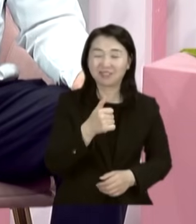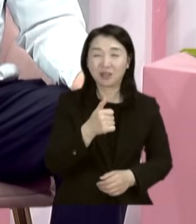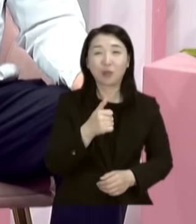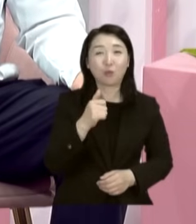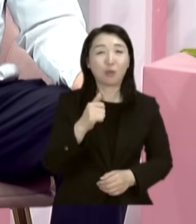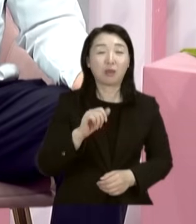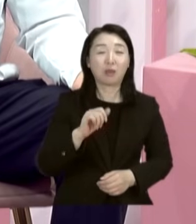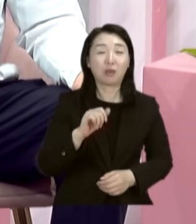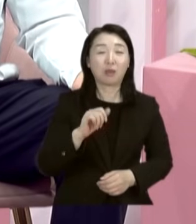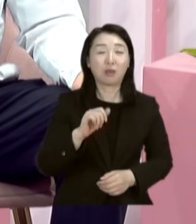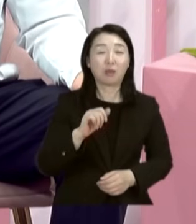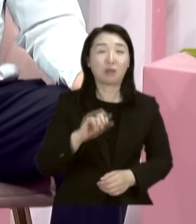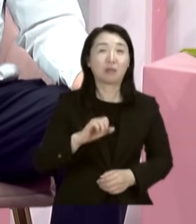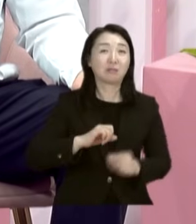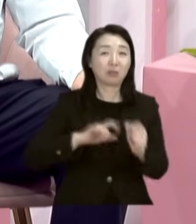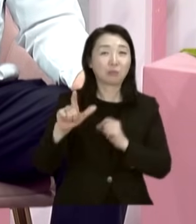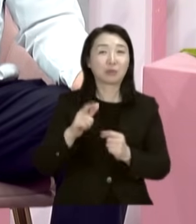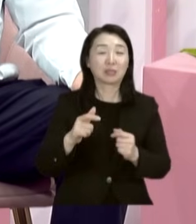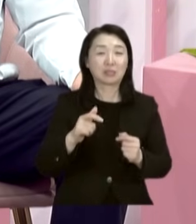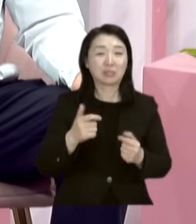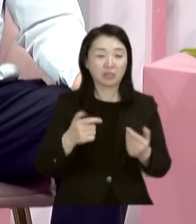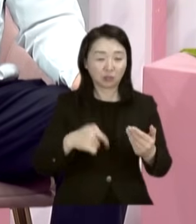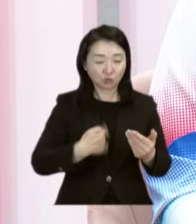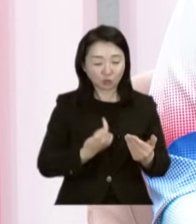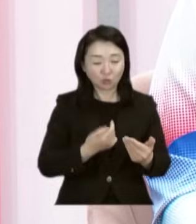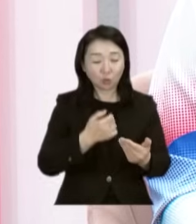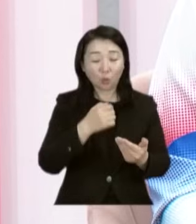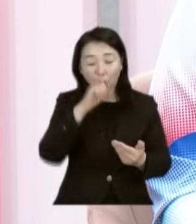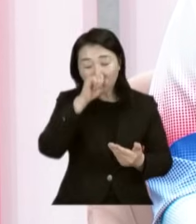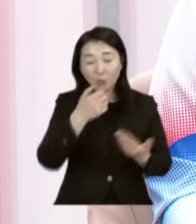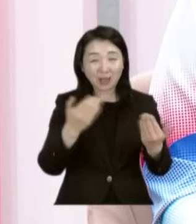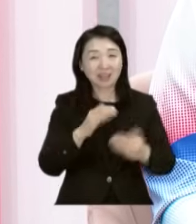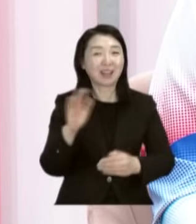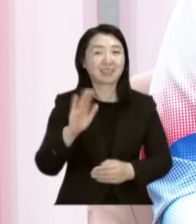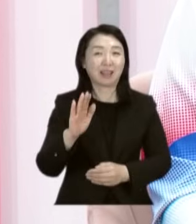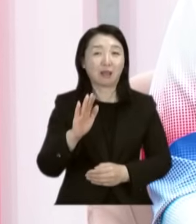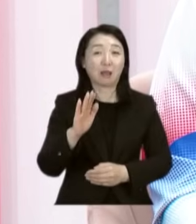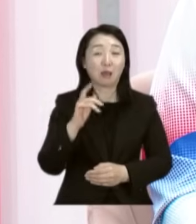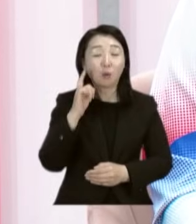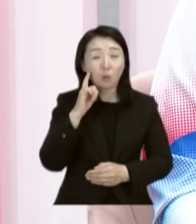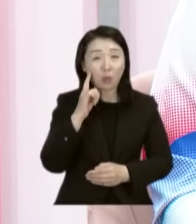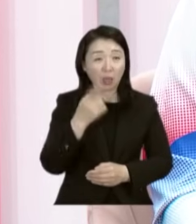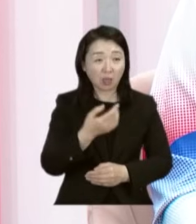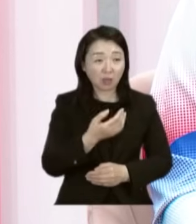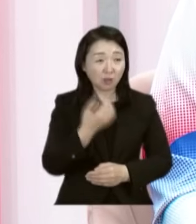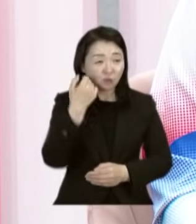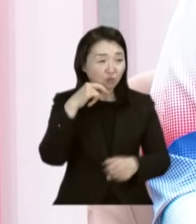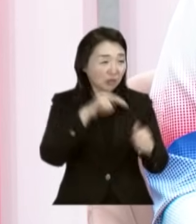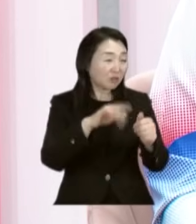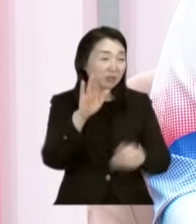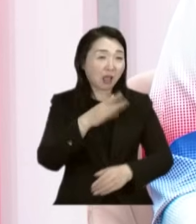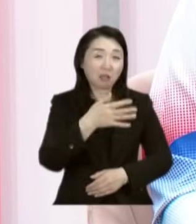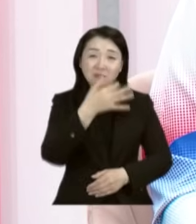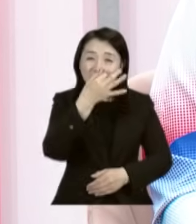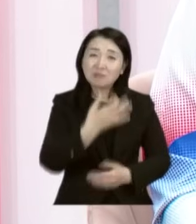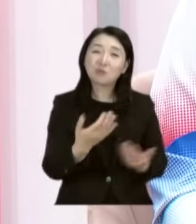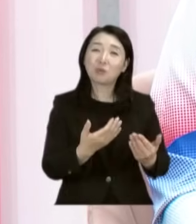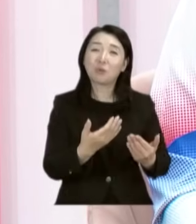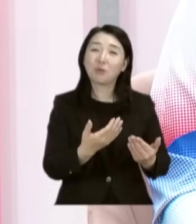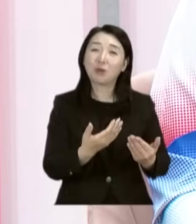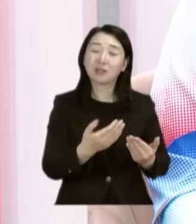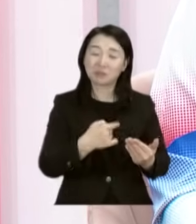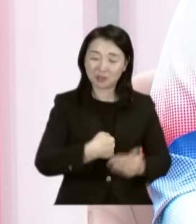거의 없잖아요 사실 근데 이제 자기가 좋아하고 누가 시켜서 하는 것도 아니고 그 힘든 운동을 자기가 좋